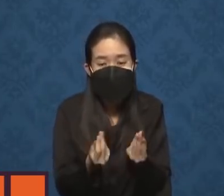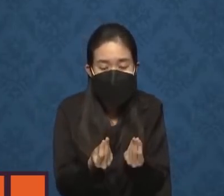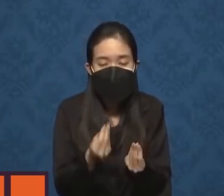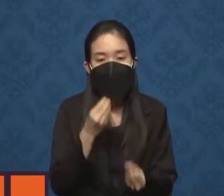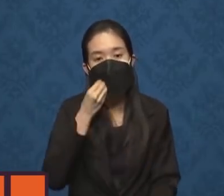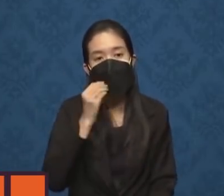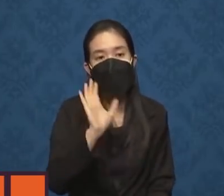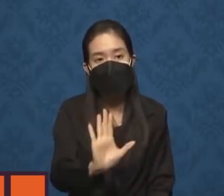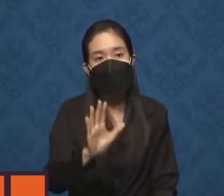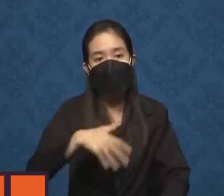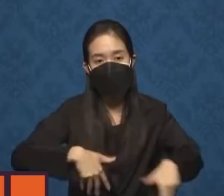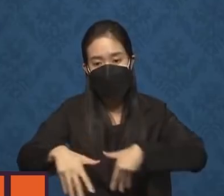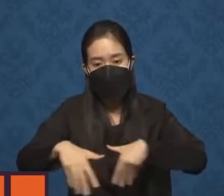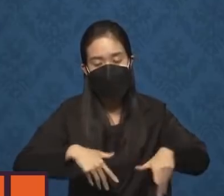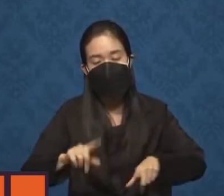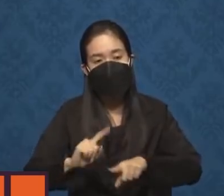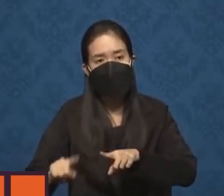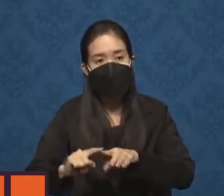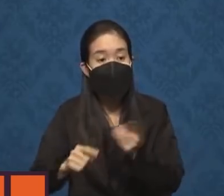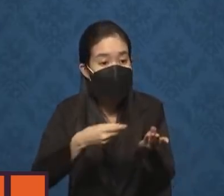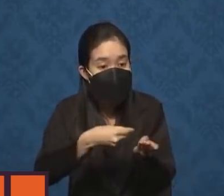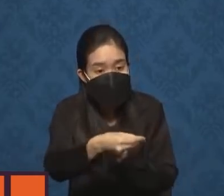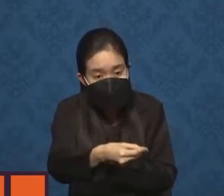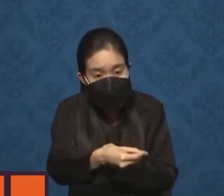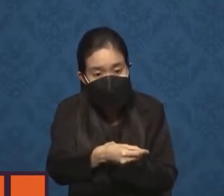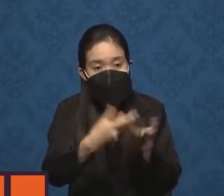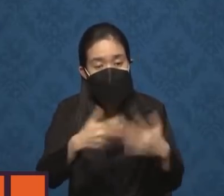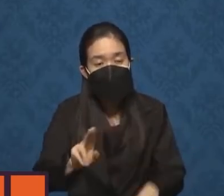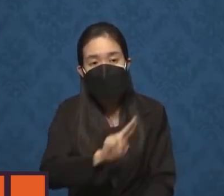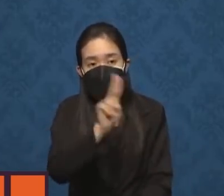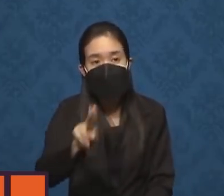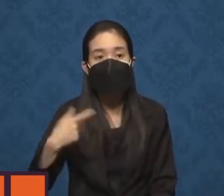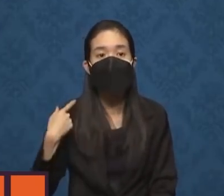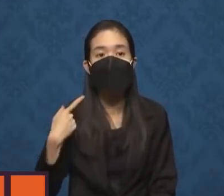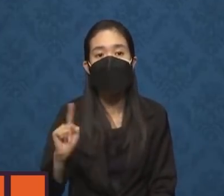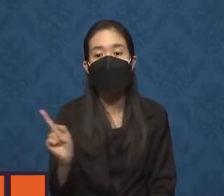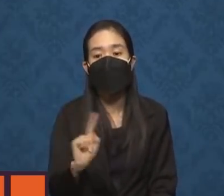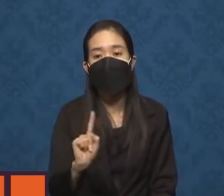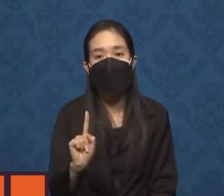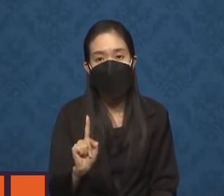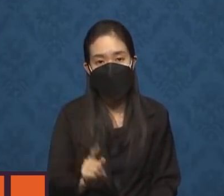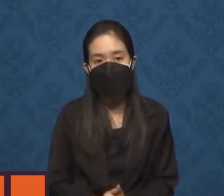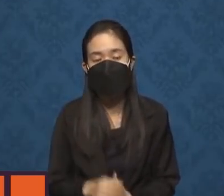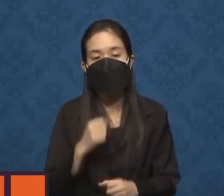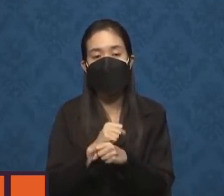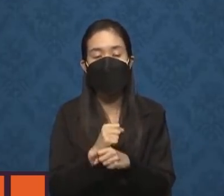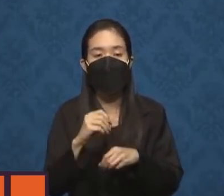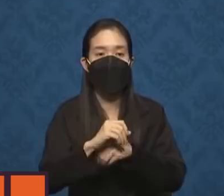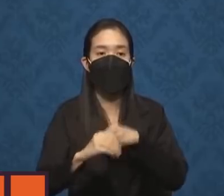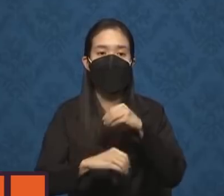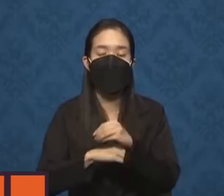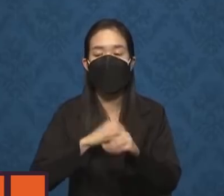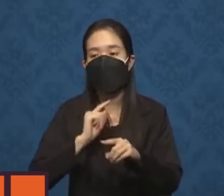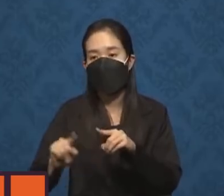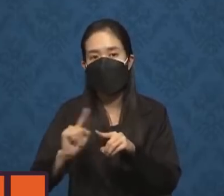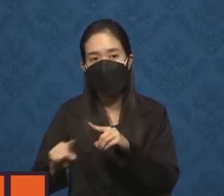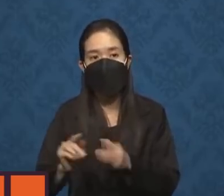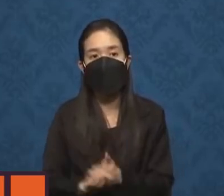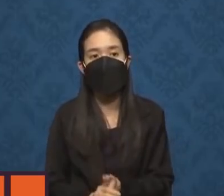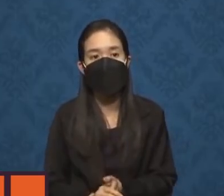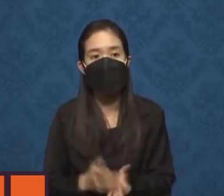ทั่วประเทศเพื่อเอาไปทำเขตเศรษฐกิจพิเศษให้กับนายทุนแล้วทวงคืนผืนป่า